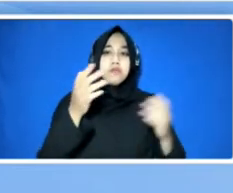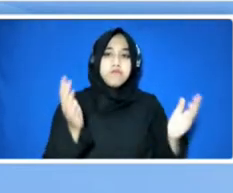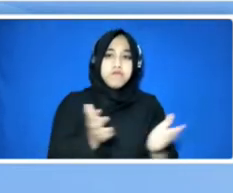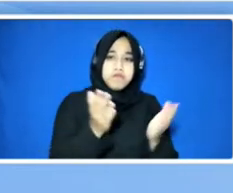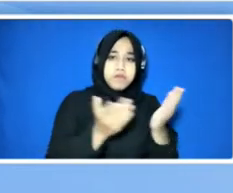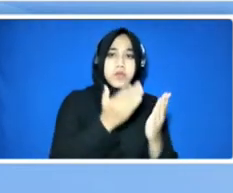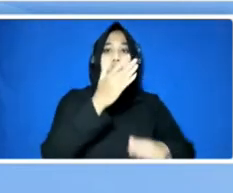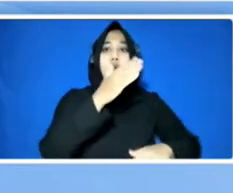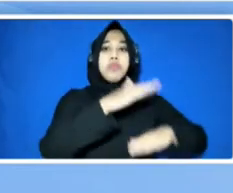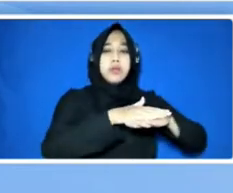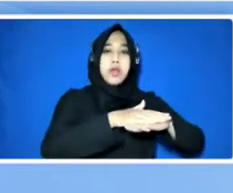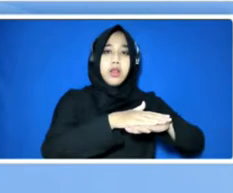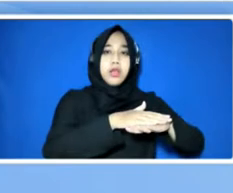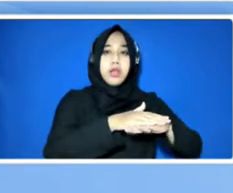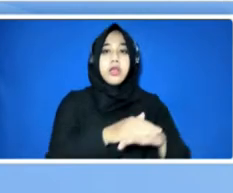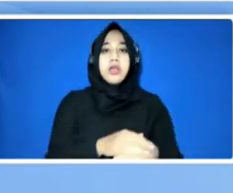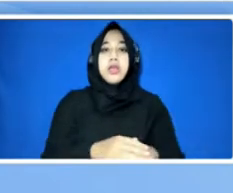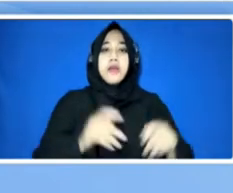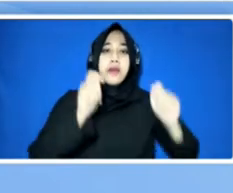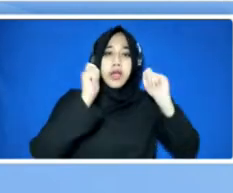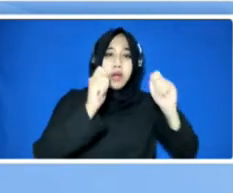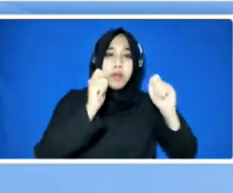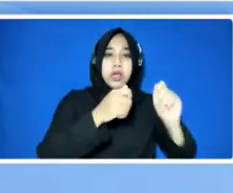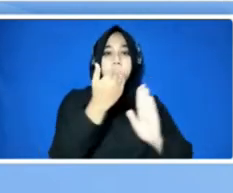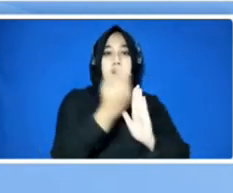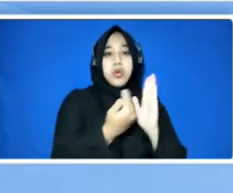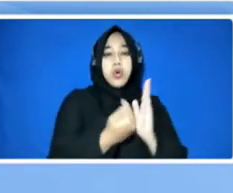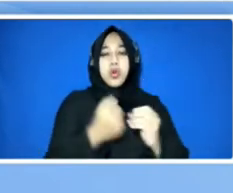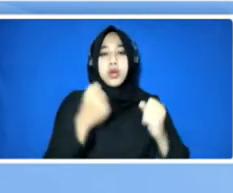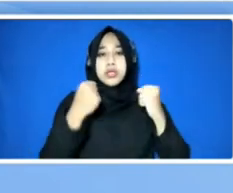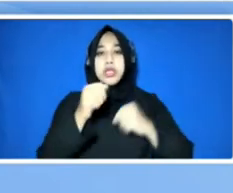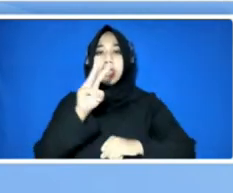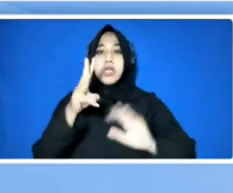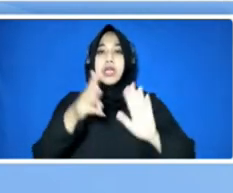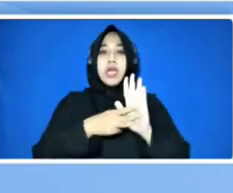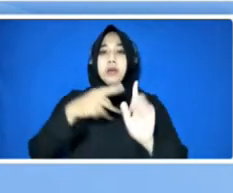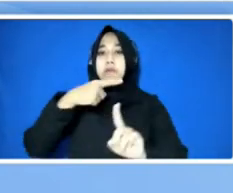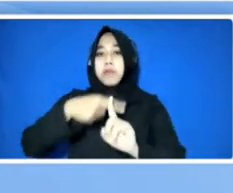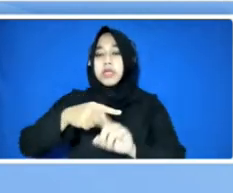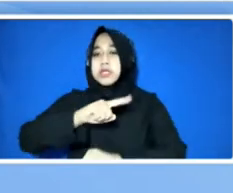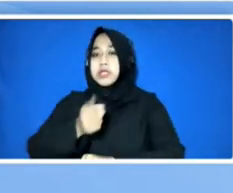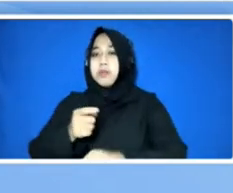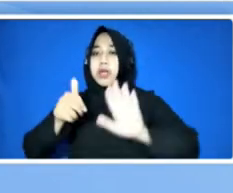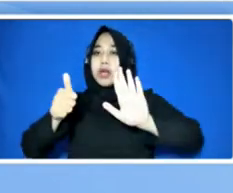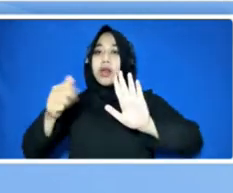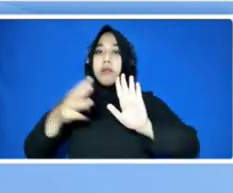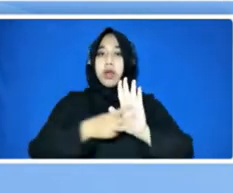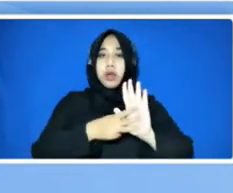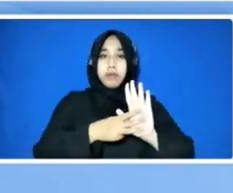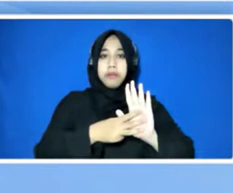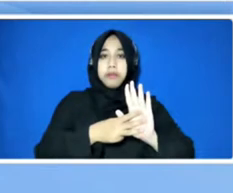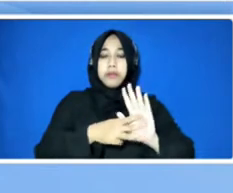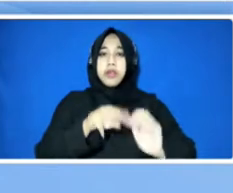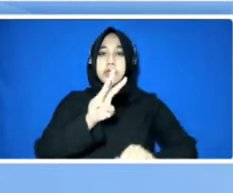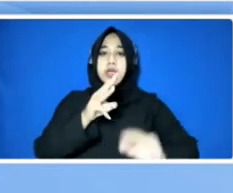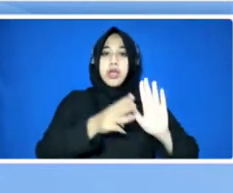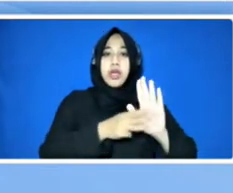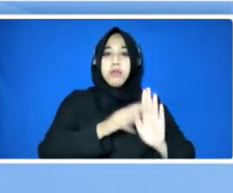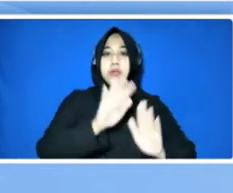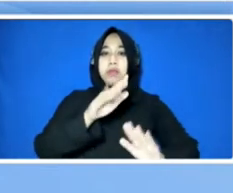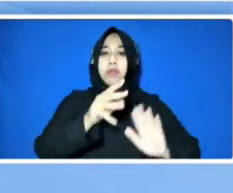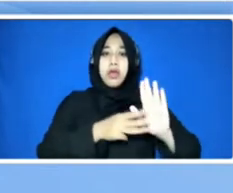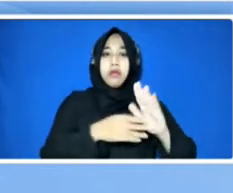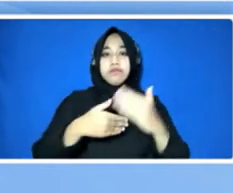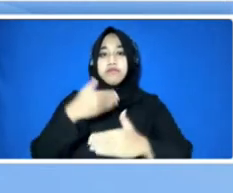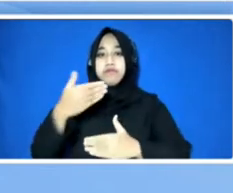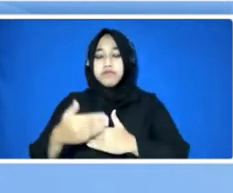ya. Kampanye protokol kesehatan 3M plus lah sampai sekarang sampai 6M, 5M dan seterusnya.